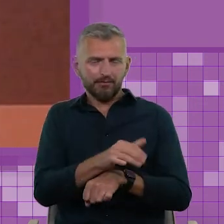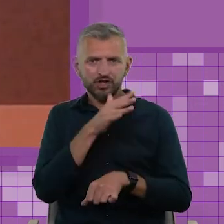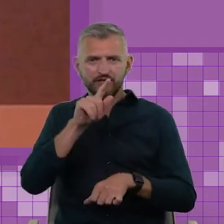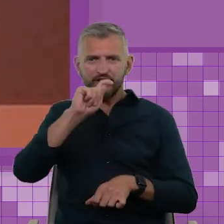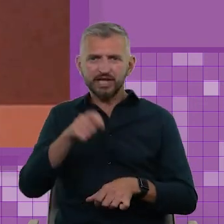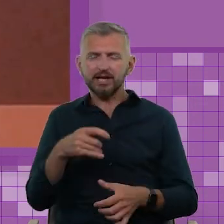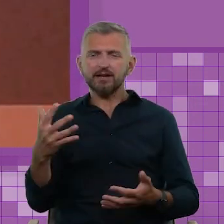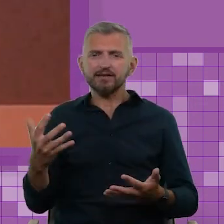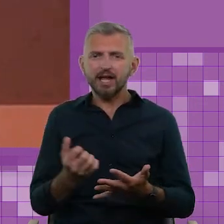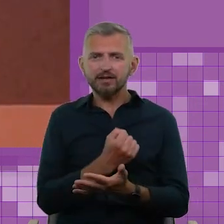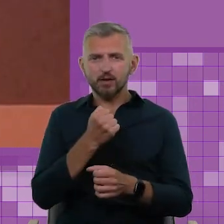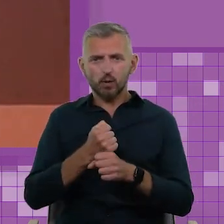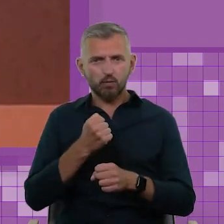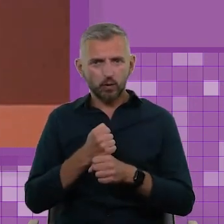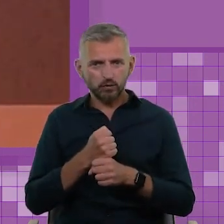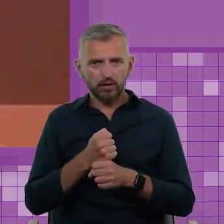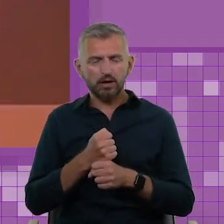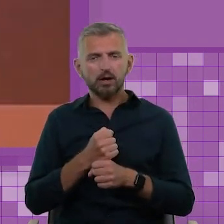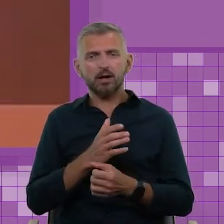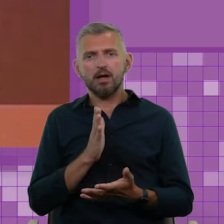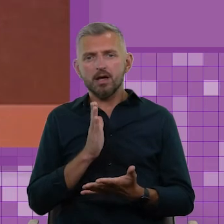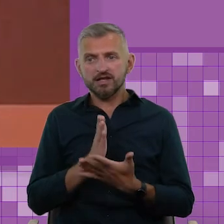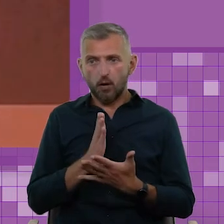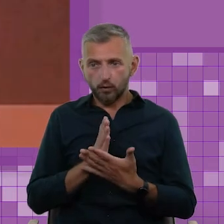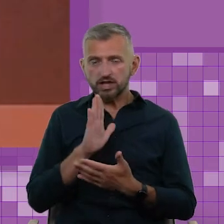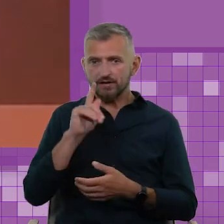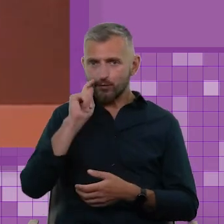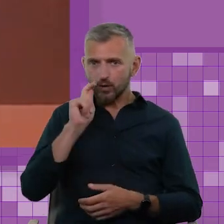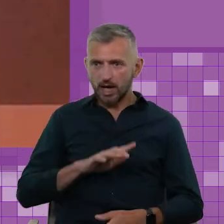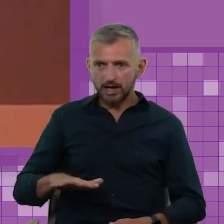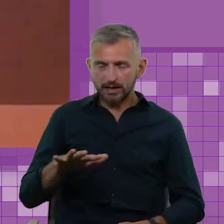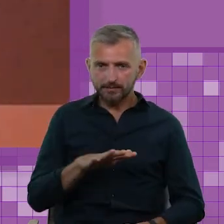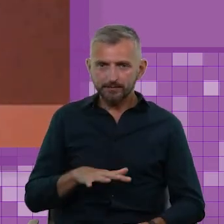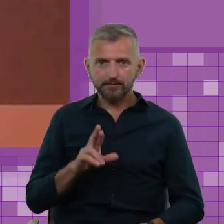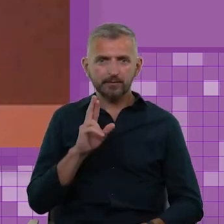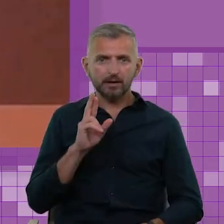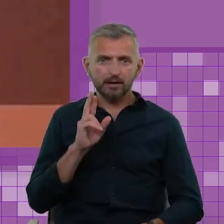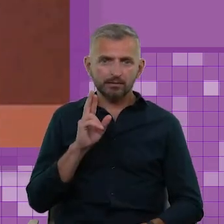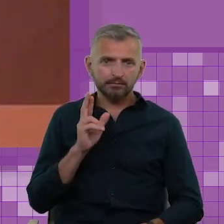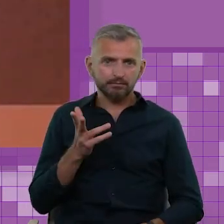знайти роботу, знаходячись в Україні, як аутсорс, так, в